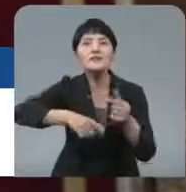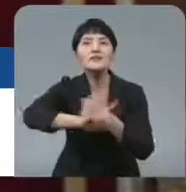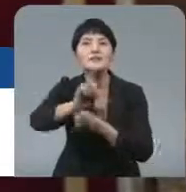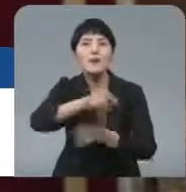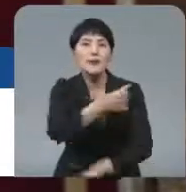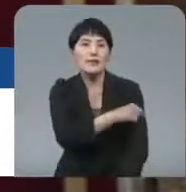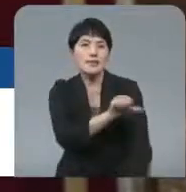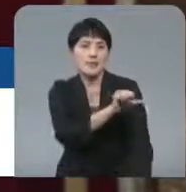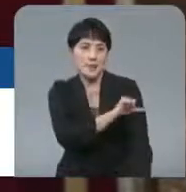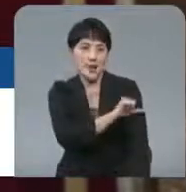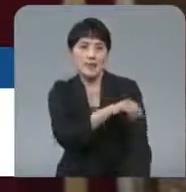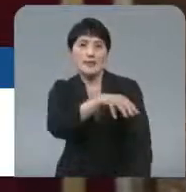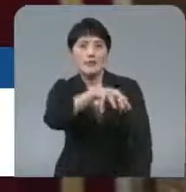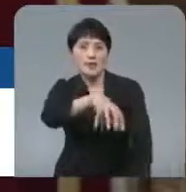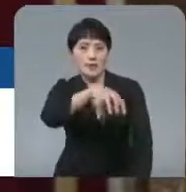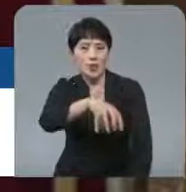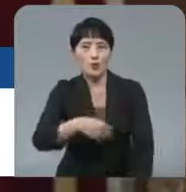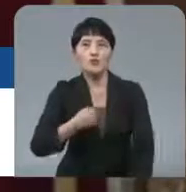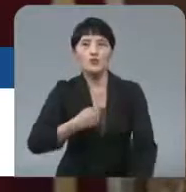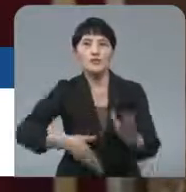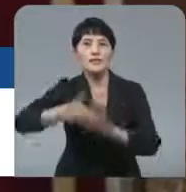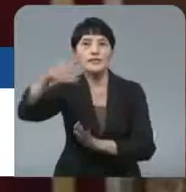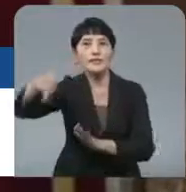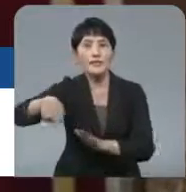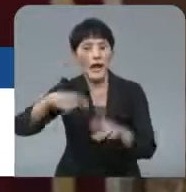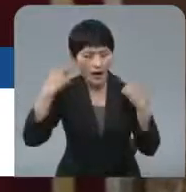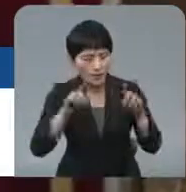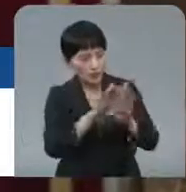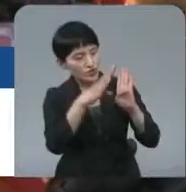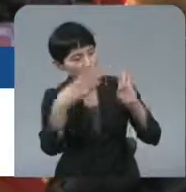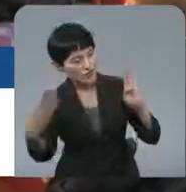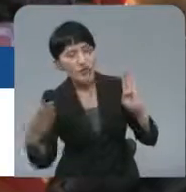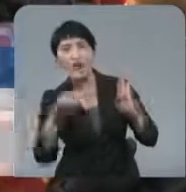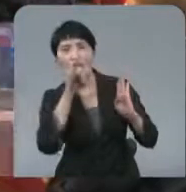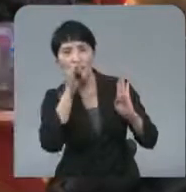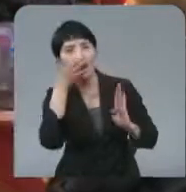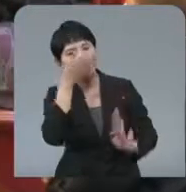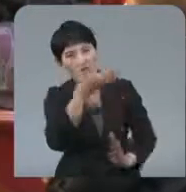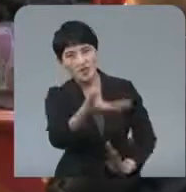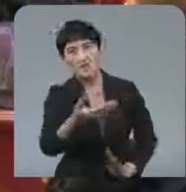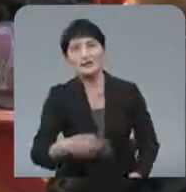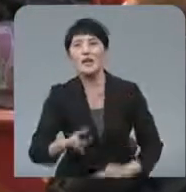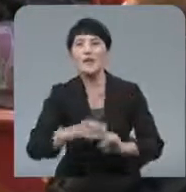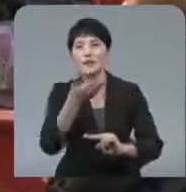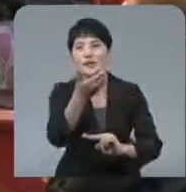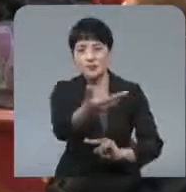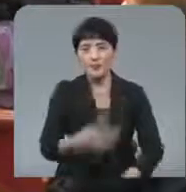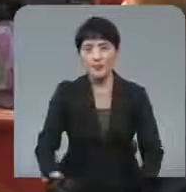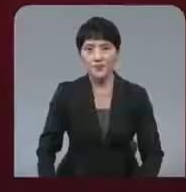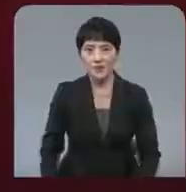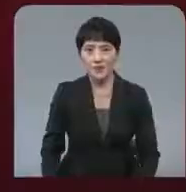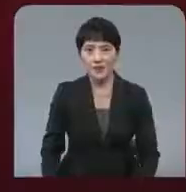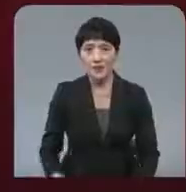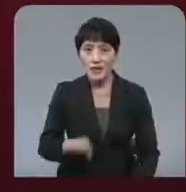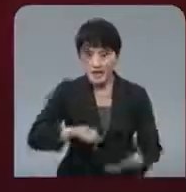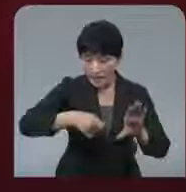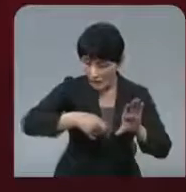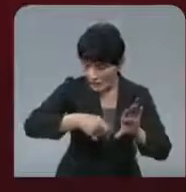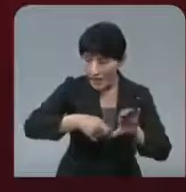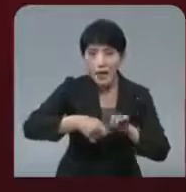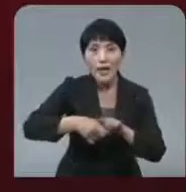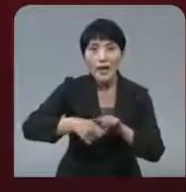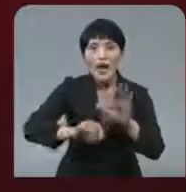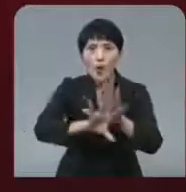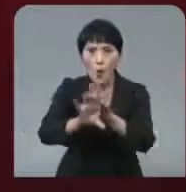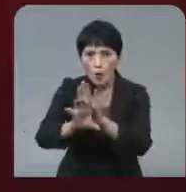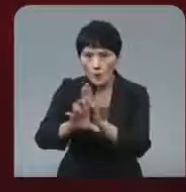德里市长阿尔梅达将一把黄金钥匙作为礼物送给了文在寅。阿尔梅达表示，黄金钥匙象征着